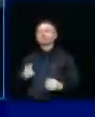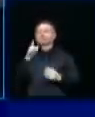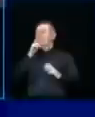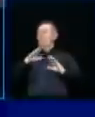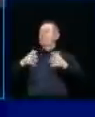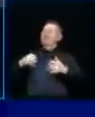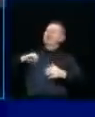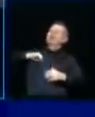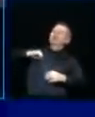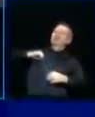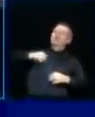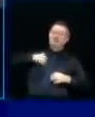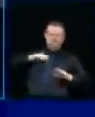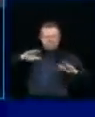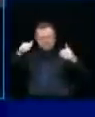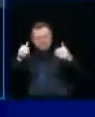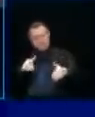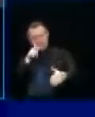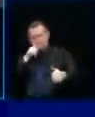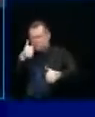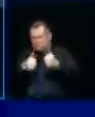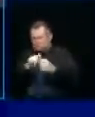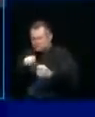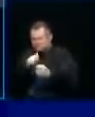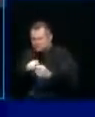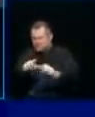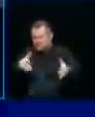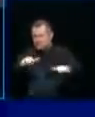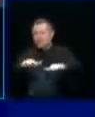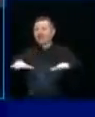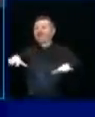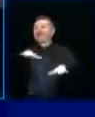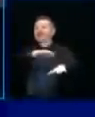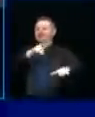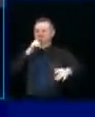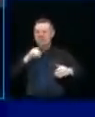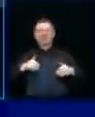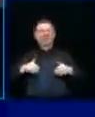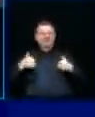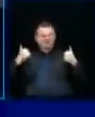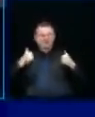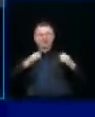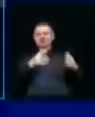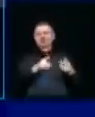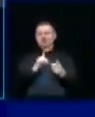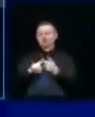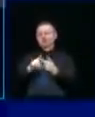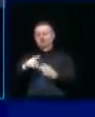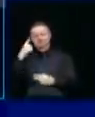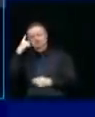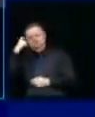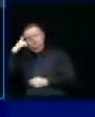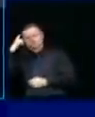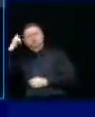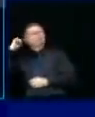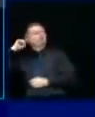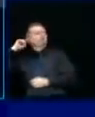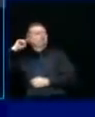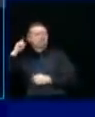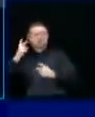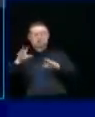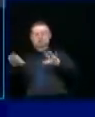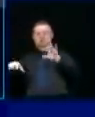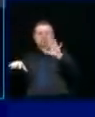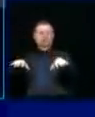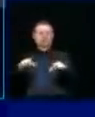к вакцинации? Молодых и сомневающихся. Это наши слова, они не похожи на научные слова. Молодому поколению